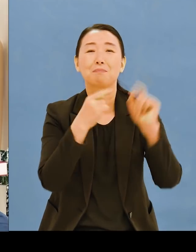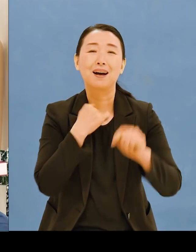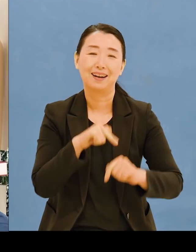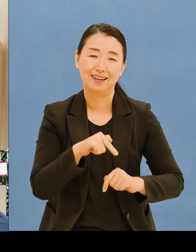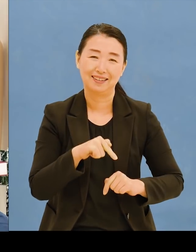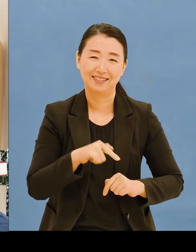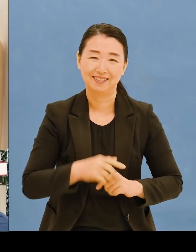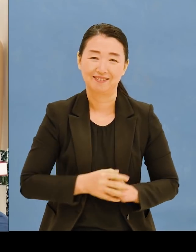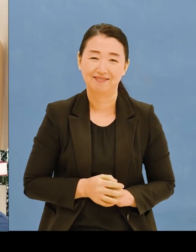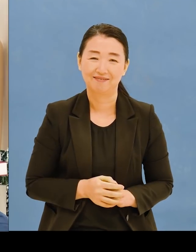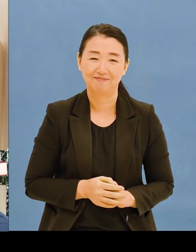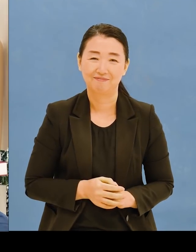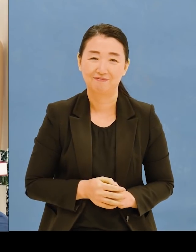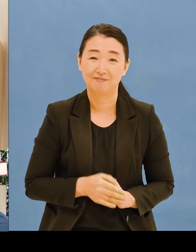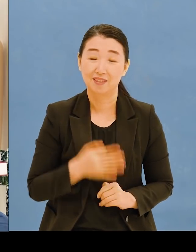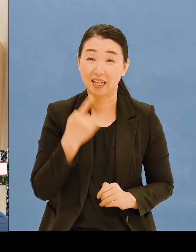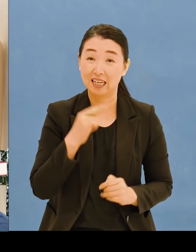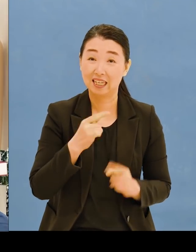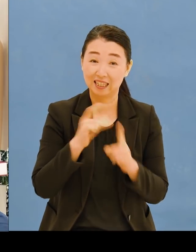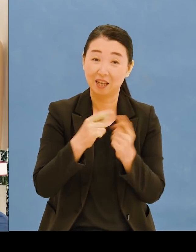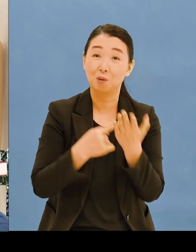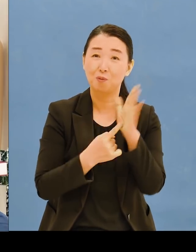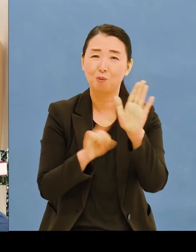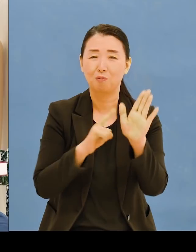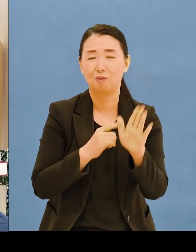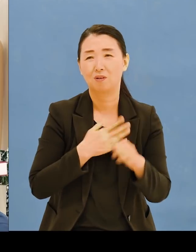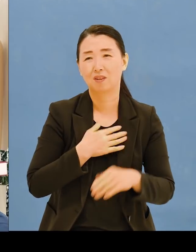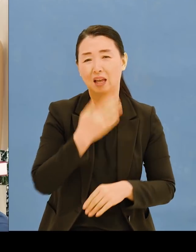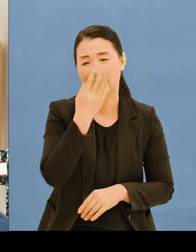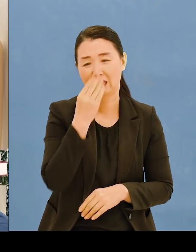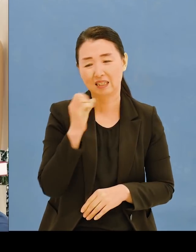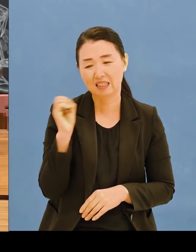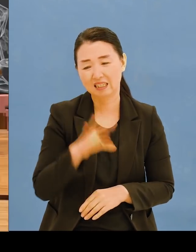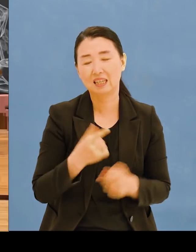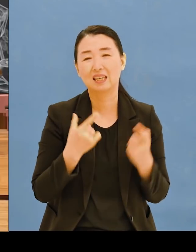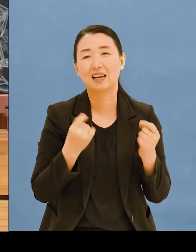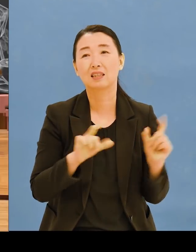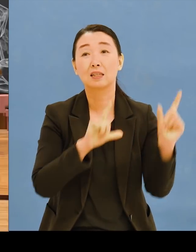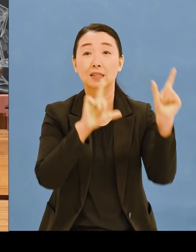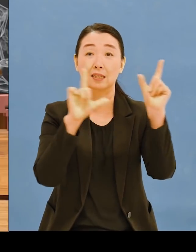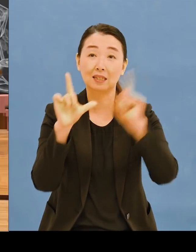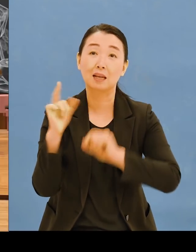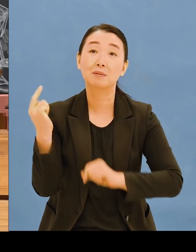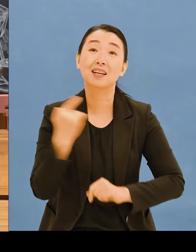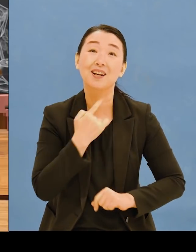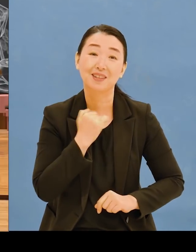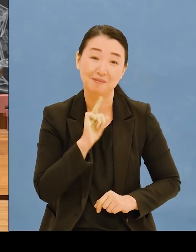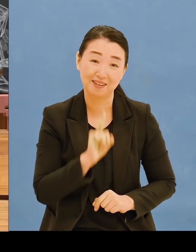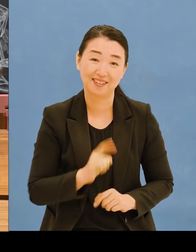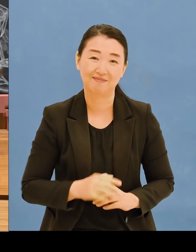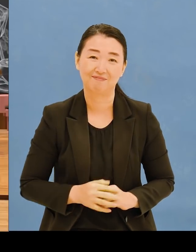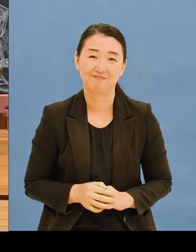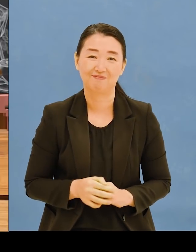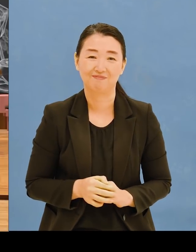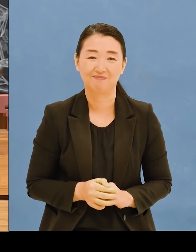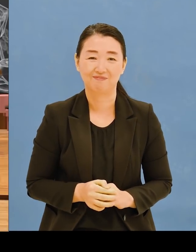너무도 정말 저는 이런 표현을 써요. 저는 이제 정말 쓰레기 같은 그런 삶을 살았다라고 이야기를